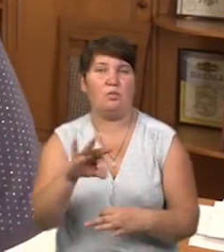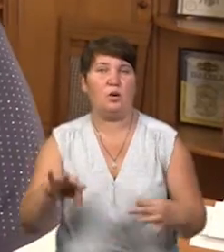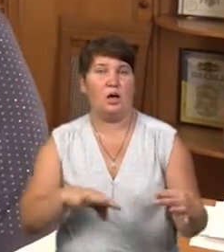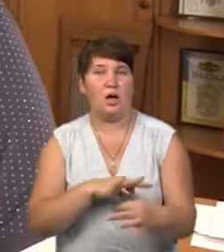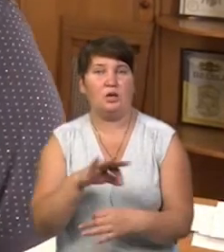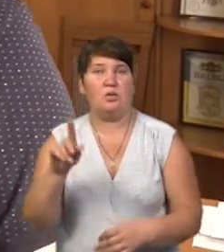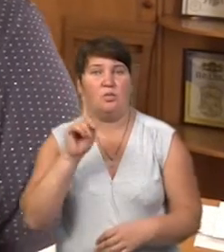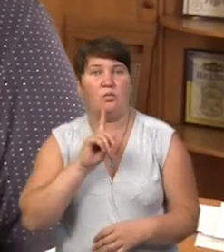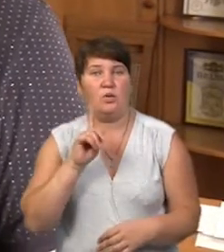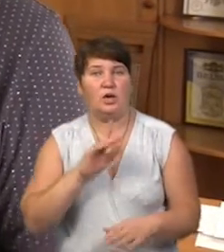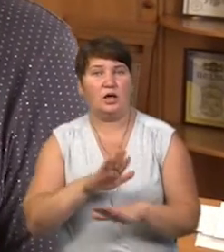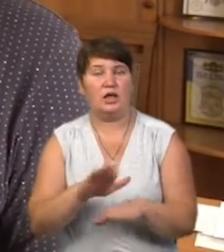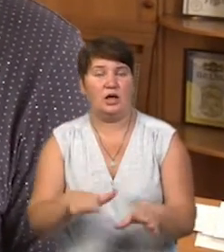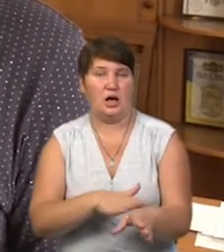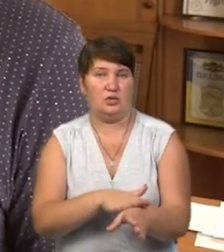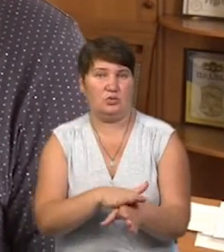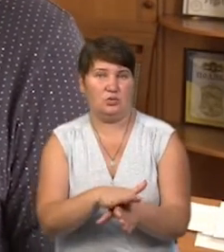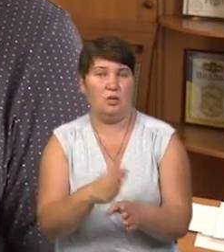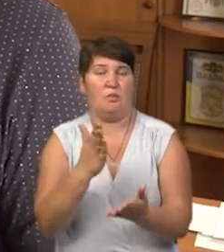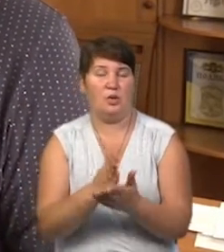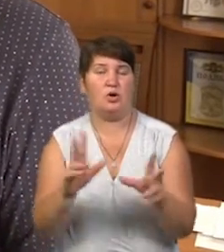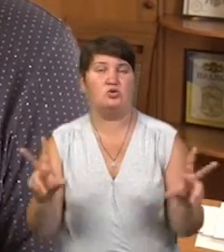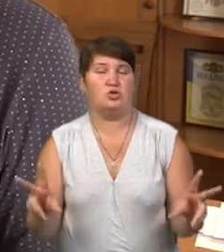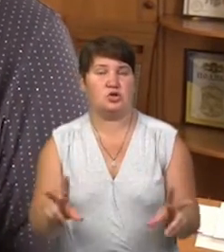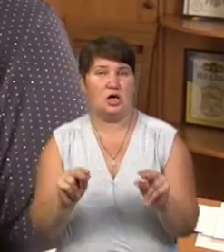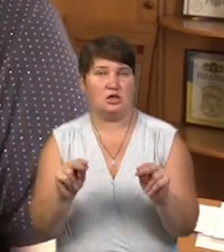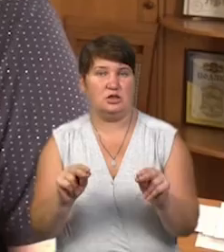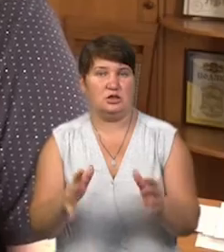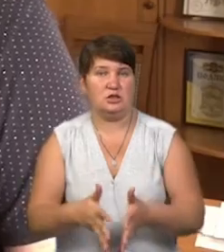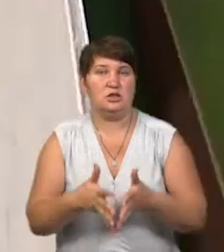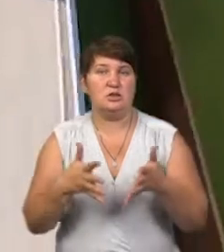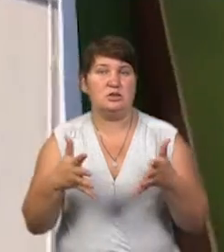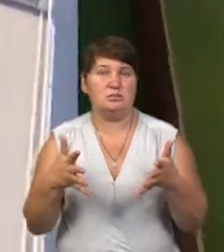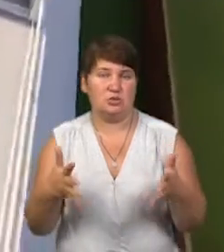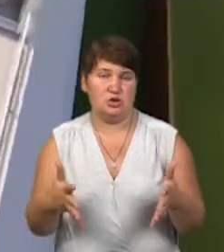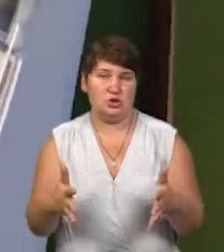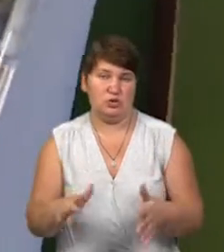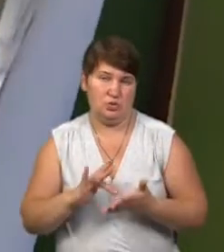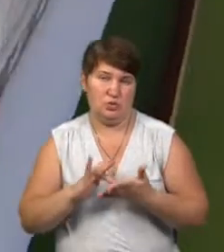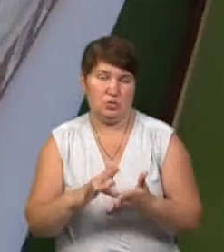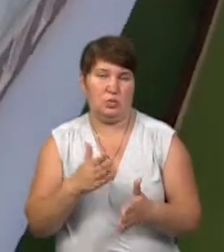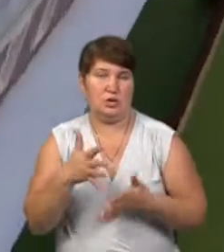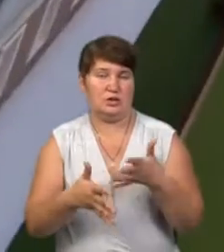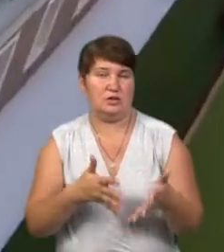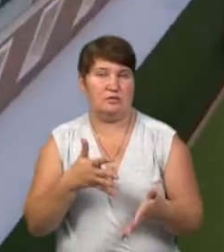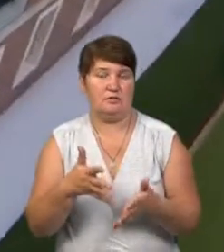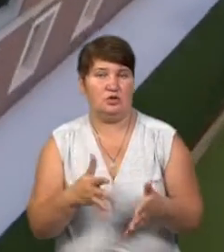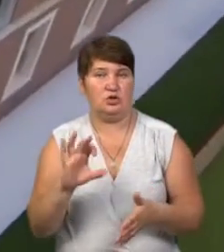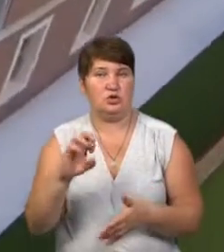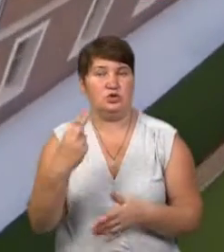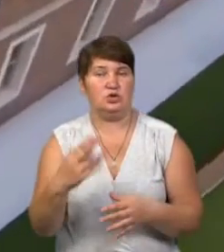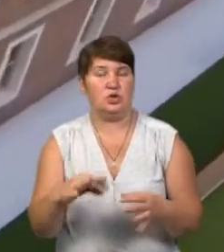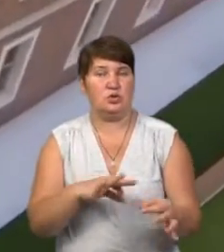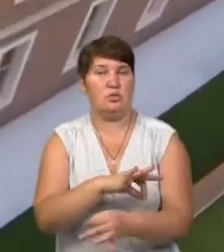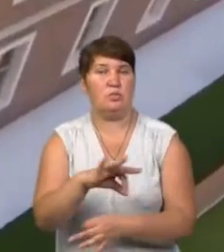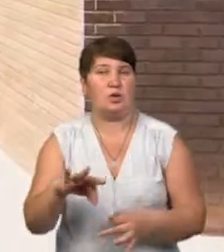його не реалізує. Маємо шанс збільшити потік туристів. Соціальний проєкт для колишнього